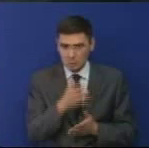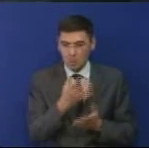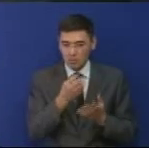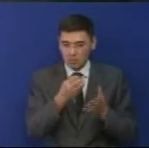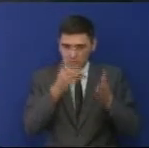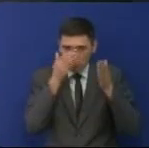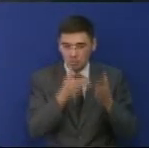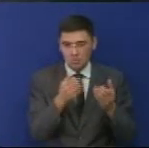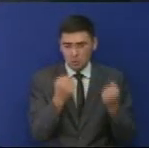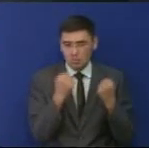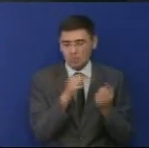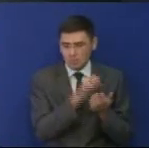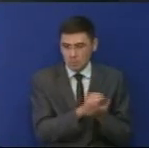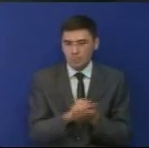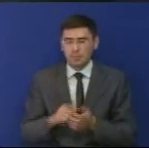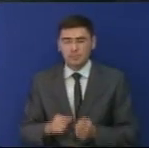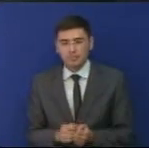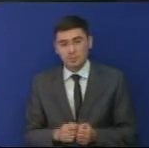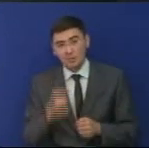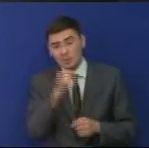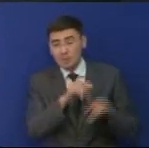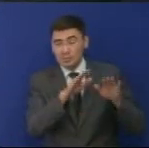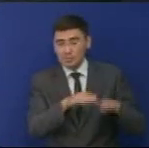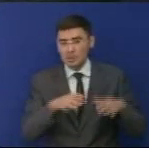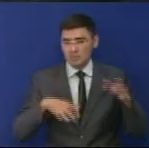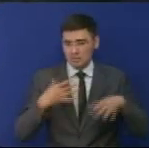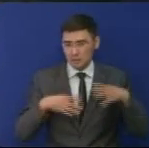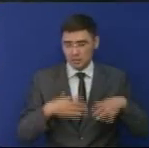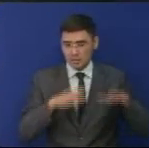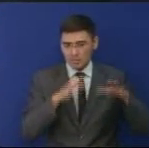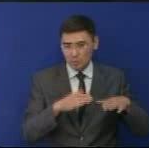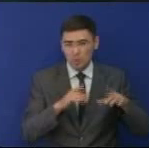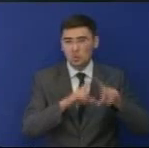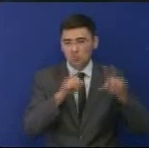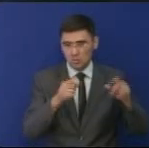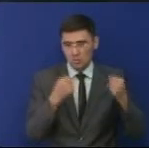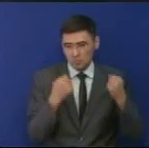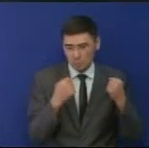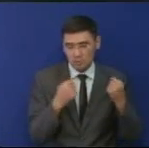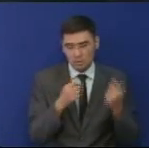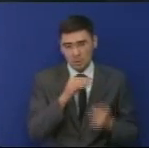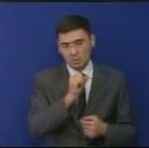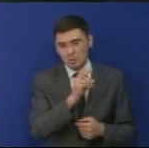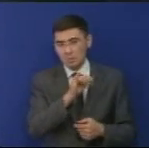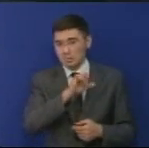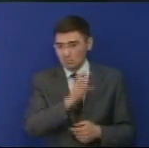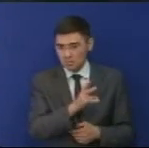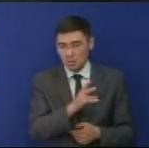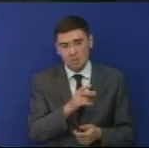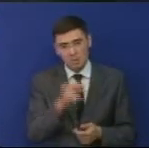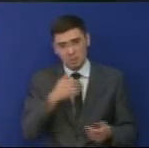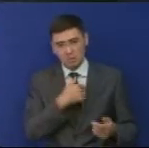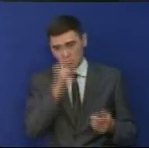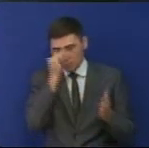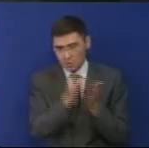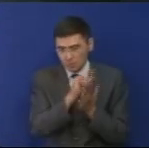Для нас большая радость заниматься и тренироваться в Академии спорта имени Жаксалыка Ушкемпирова. Мы подражаем ему, хотим так же,